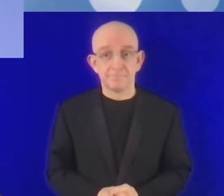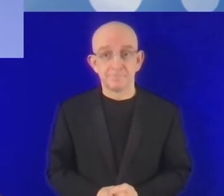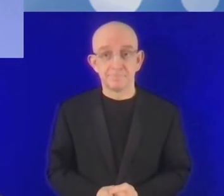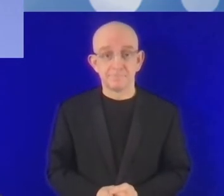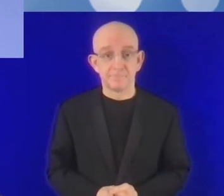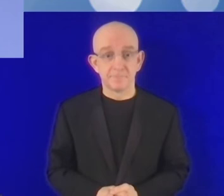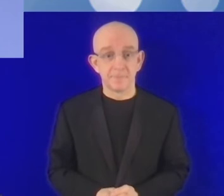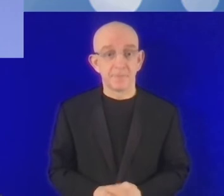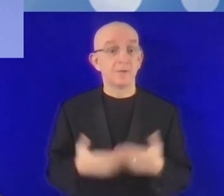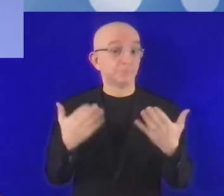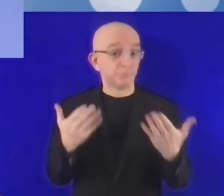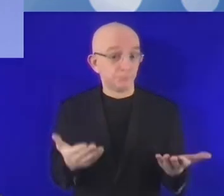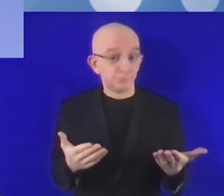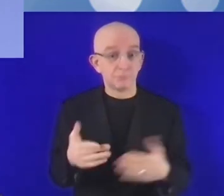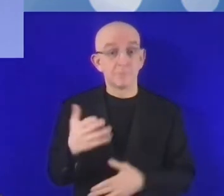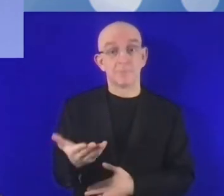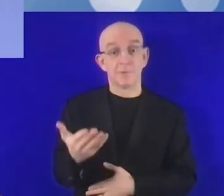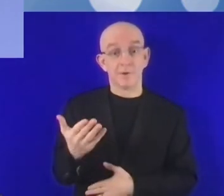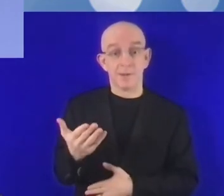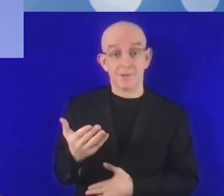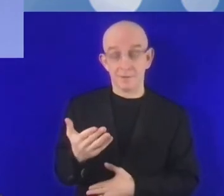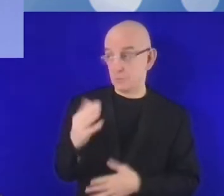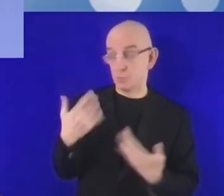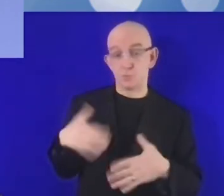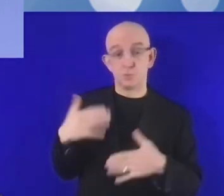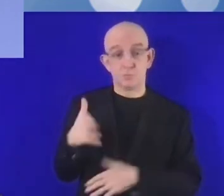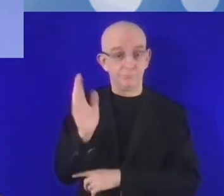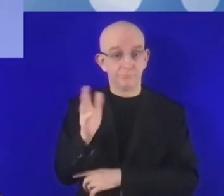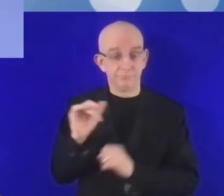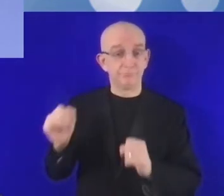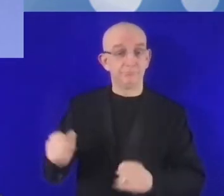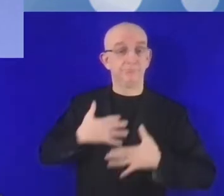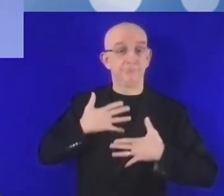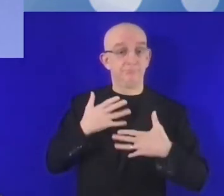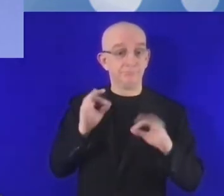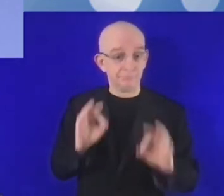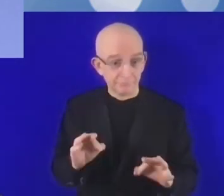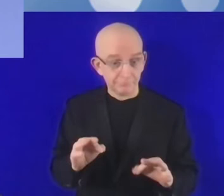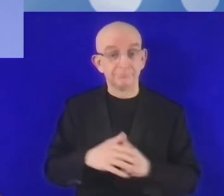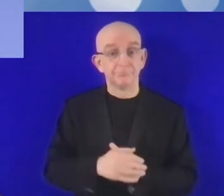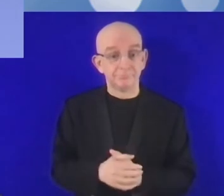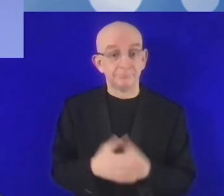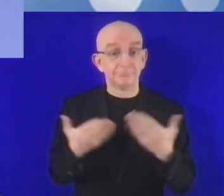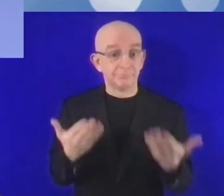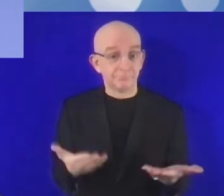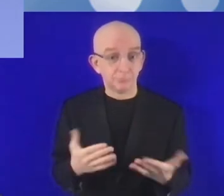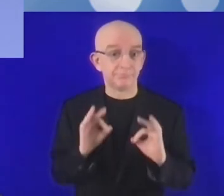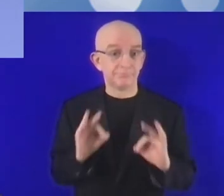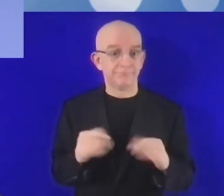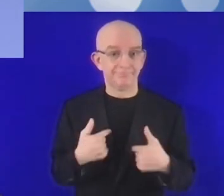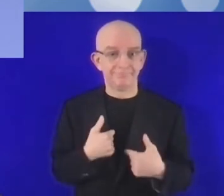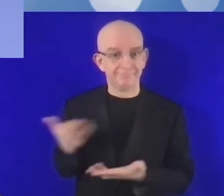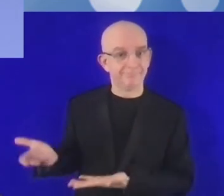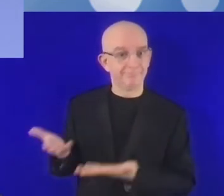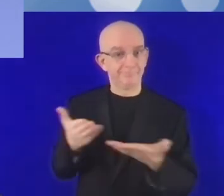l'organisation RIPE. Merci pour ces mots de soutien. Mesdames et messieurs, c'est avec un grand plaisir que je vais maintenant demander de bien vouloir